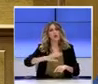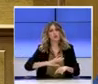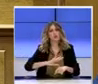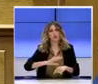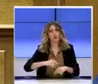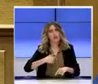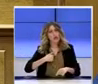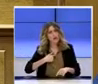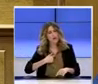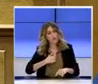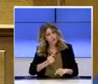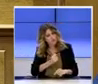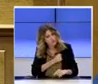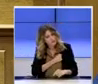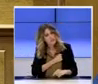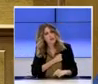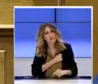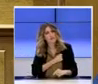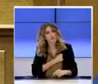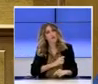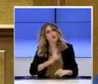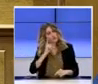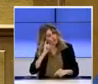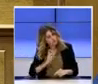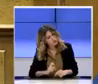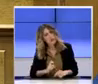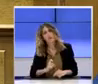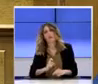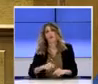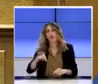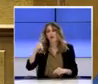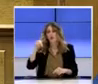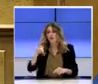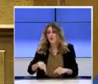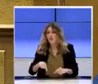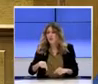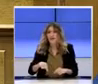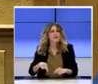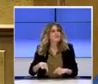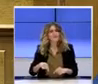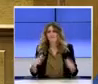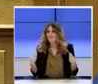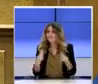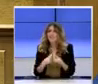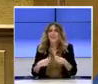πεποίθηση ότι η εποχή μας δεν σηκώνει τέτοιου είδους